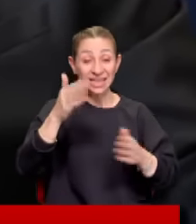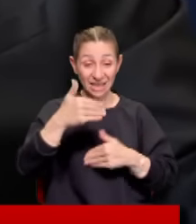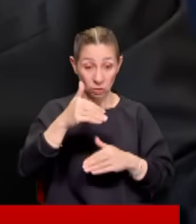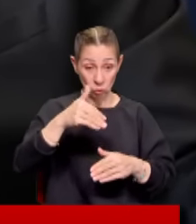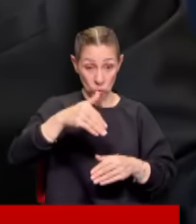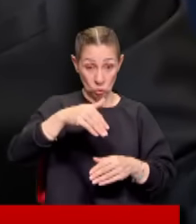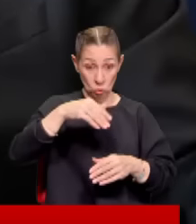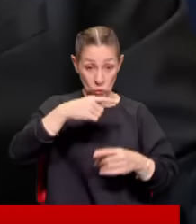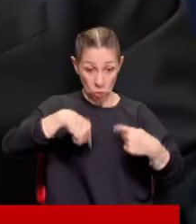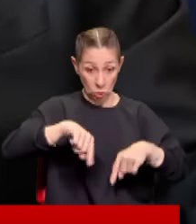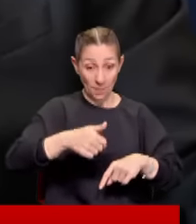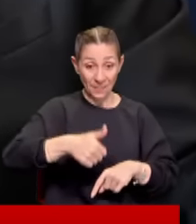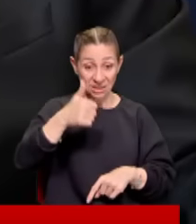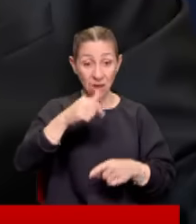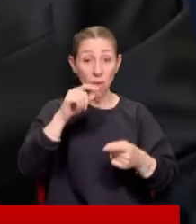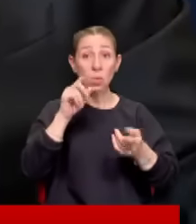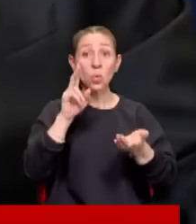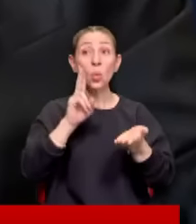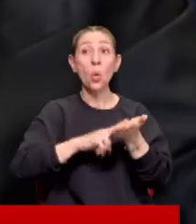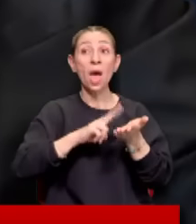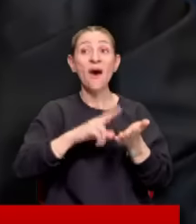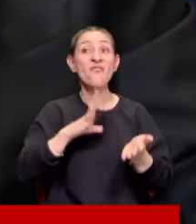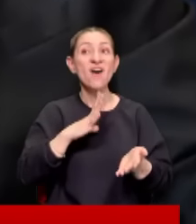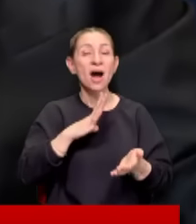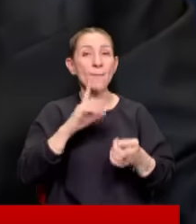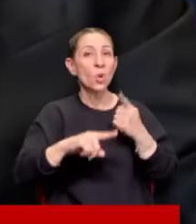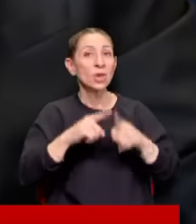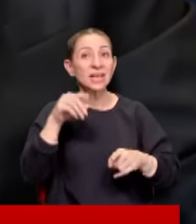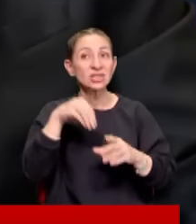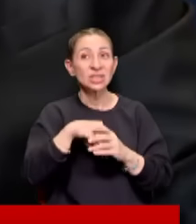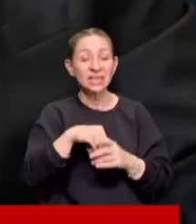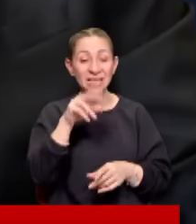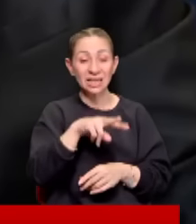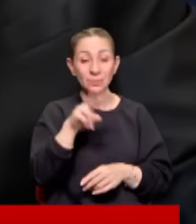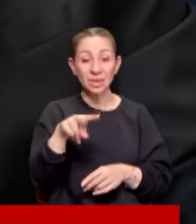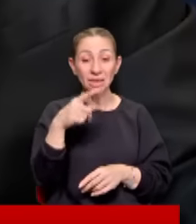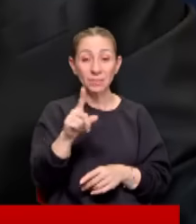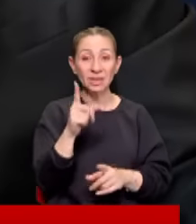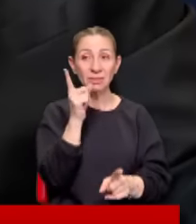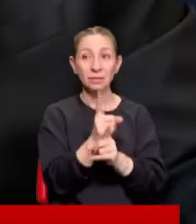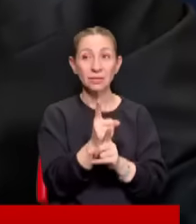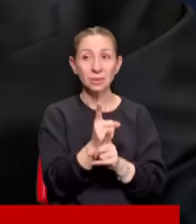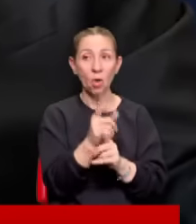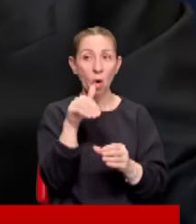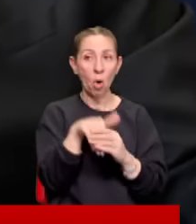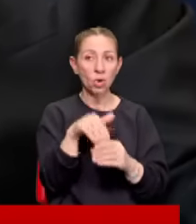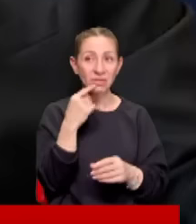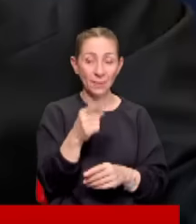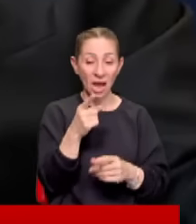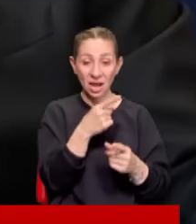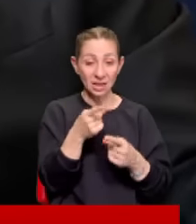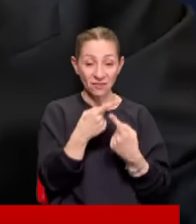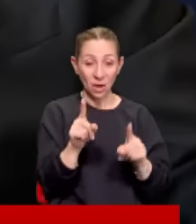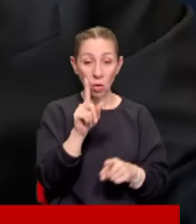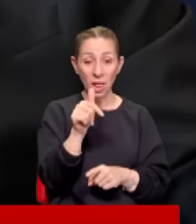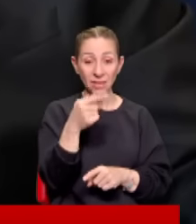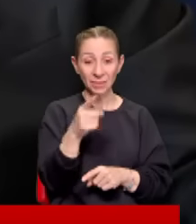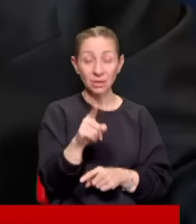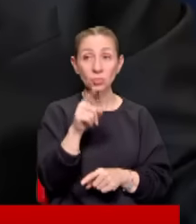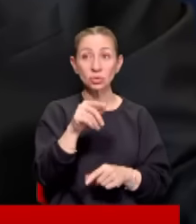başkanlarının siyasi parti üyesi olması totalde 22 bin oya denk geliyor. Aradaki fark 16 bin.